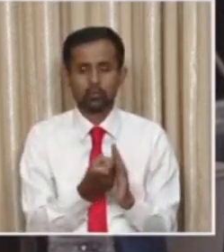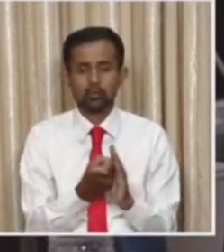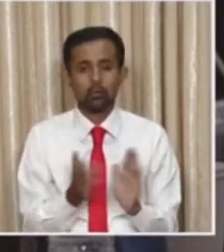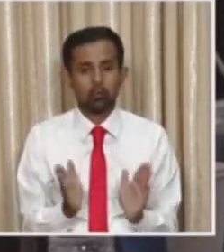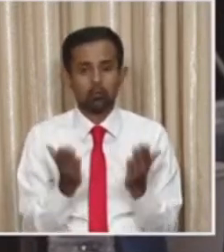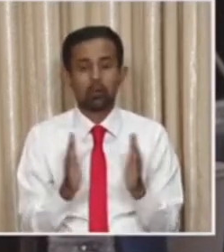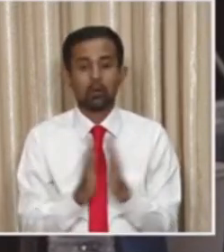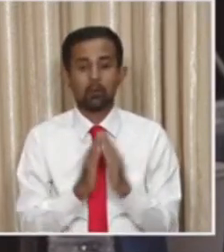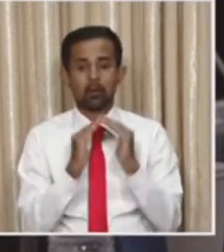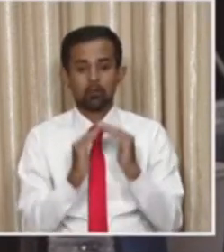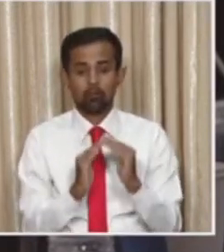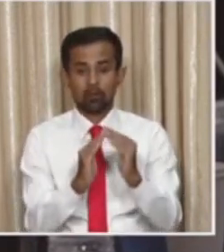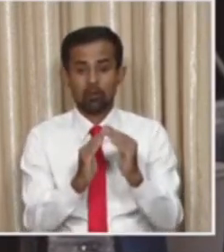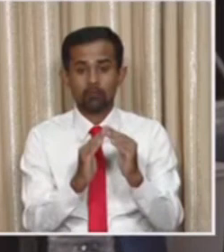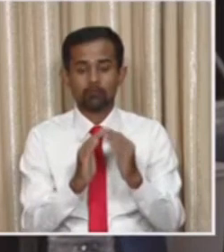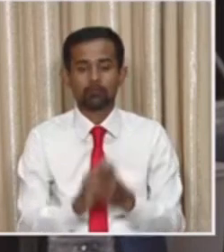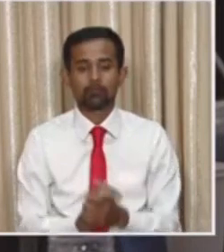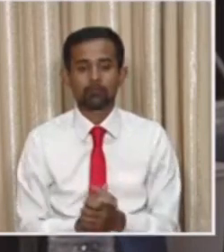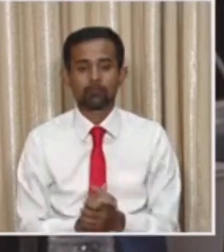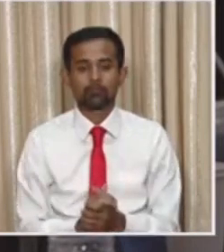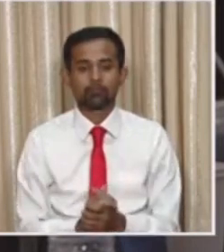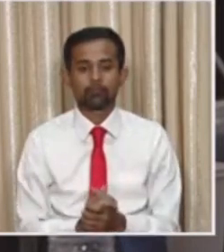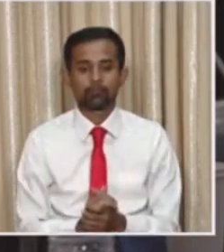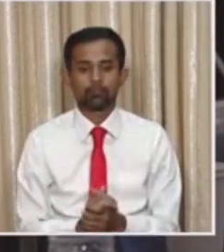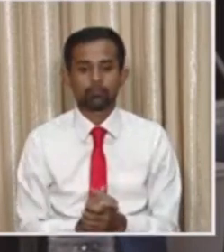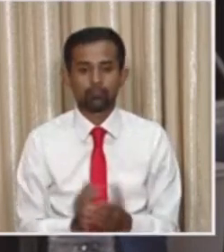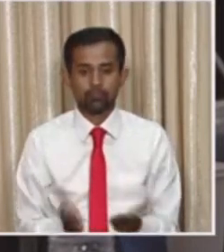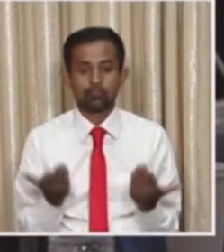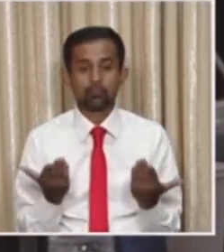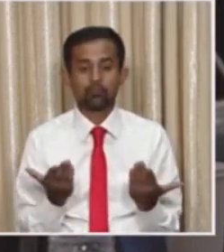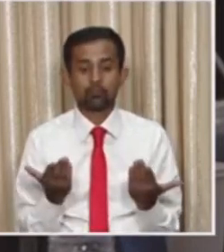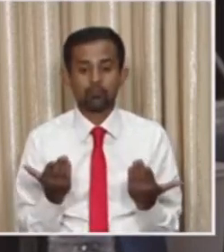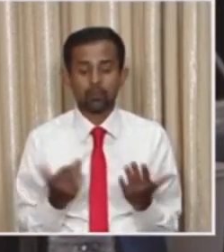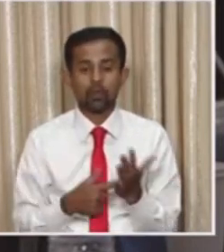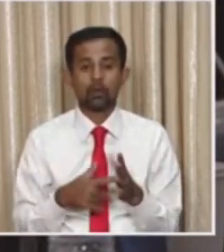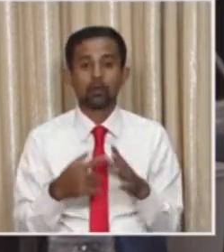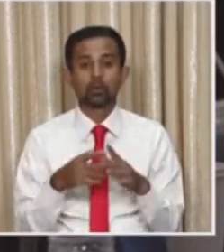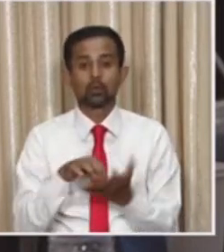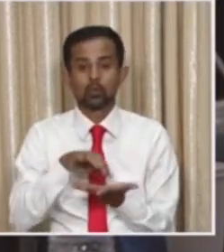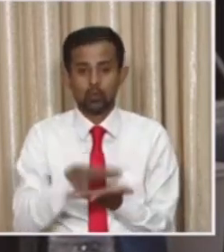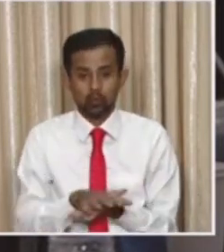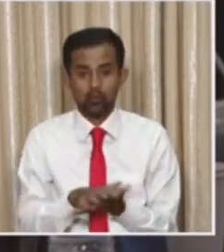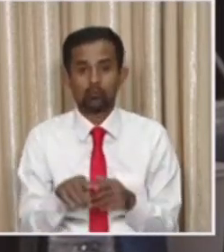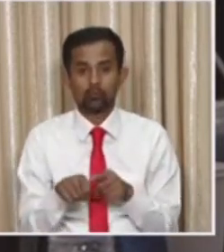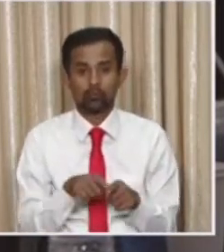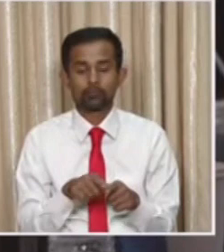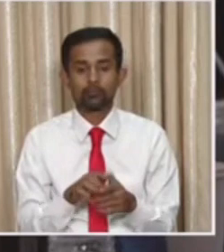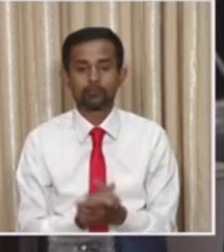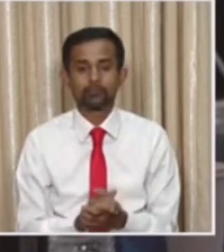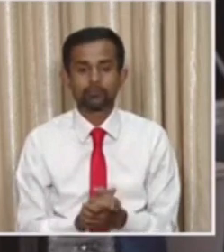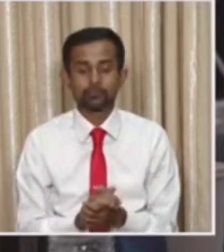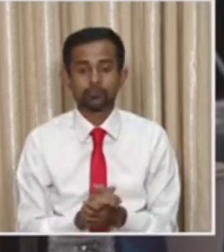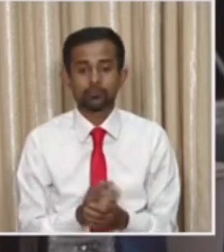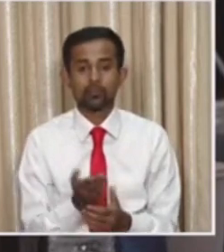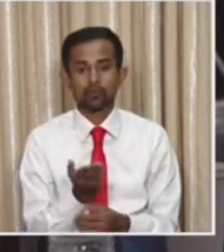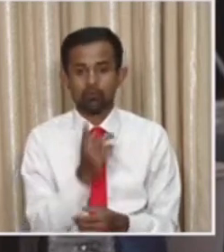அந்த தாதுகோபம் முற்றாக அகற்றப்பட வேண்டும். அதற்கு நீங்கள் சட்ட ரீதியாக எடுக்க வேண்டிய நடவடிக்கைகளை எடுத்து அதை அகற்ற வேண்டும் என்று கேட்டுக்கொள்கின்றோம். அதே